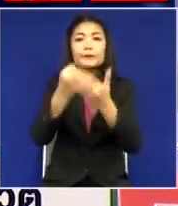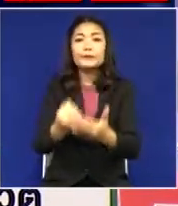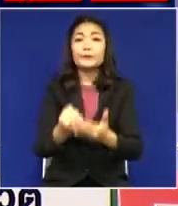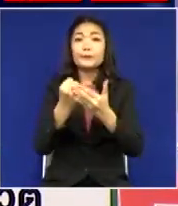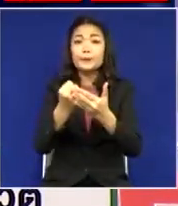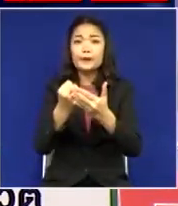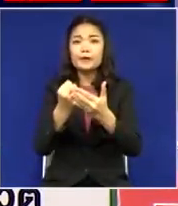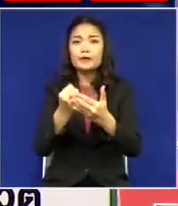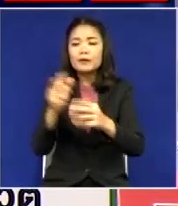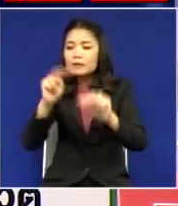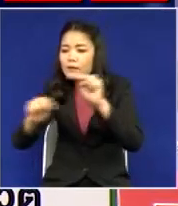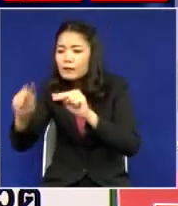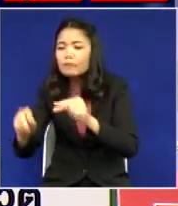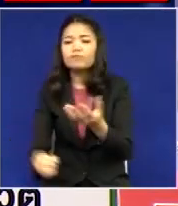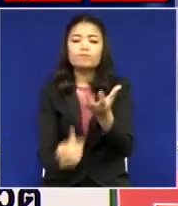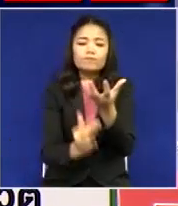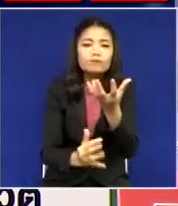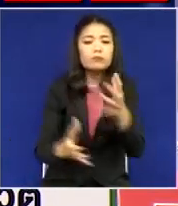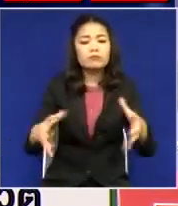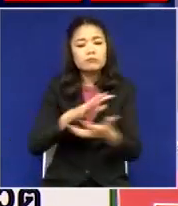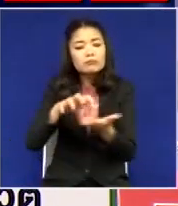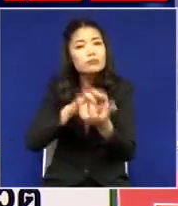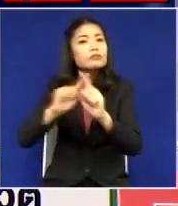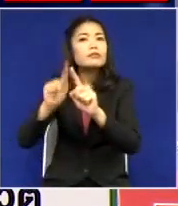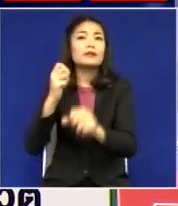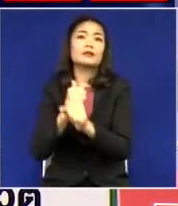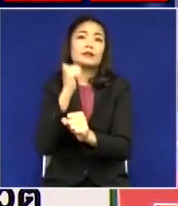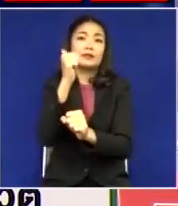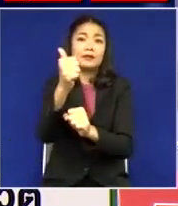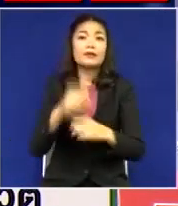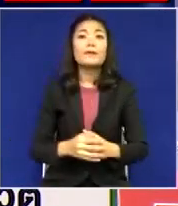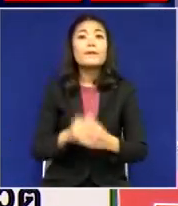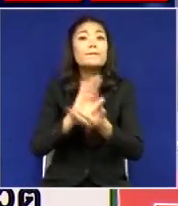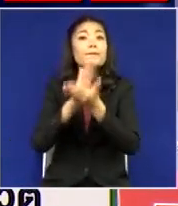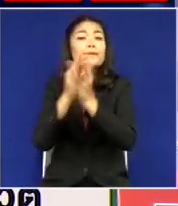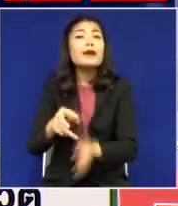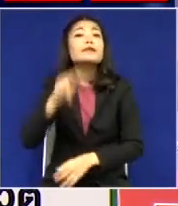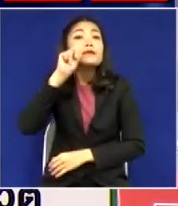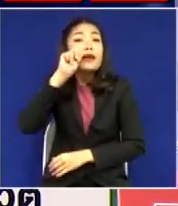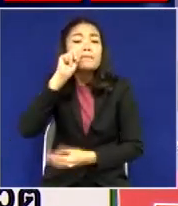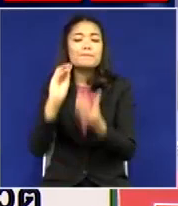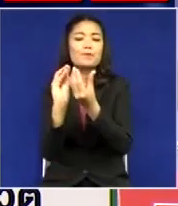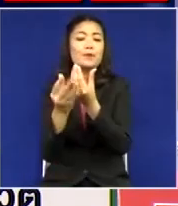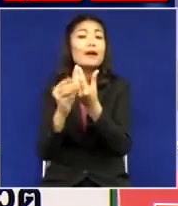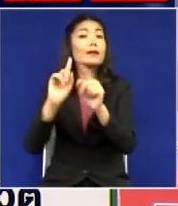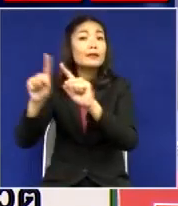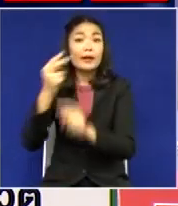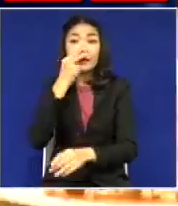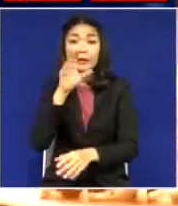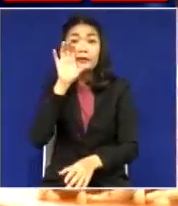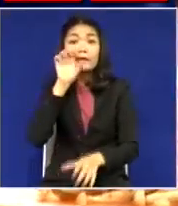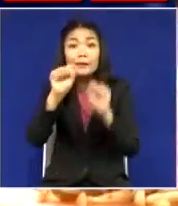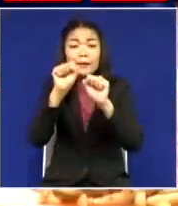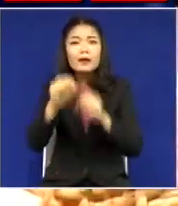เพื่อมารับประทานเป็นปรุงอาหารนะครับนอกจากนี้เนี่ยเราก็สามารถทำน้ำผลไม้ต่างๆเช่นนะครับที่เห็นอยู่ก็จะมีน้ำอัญ